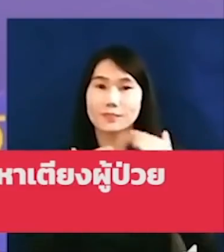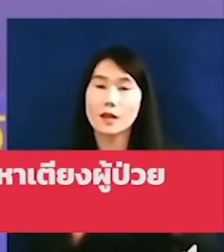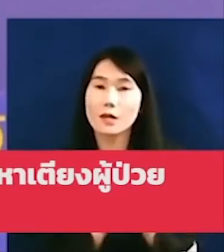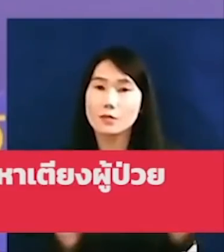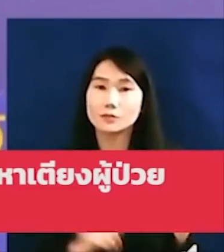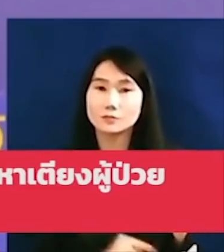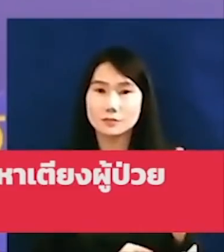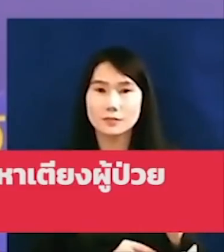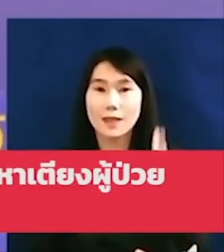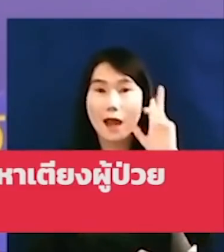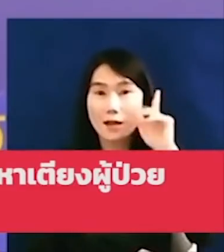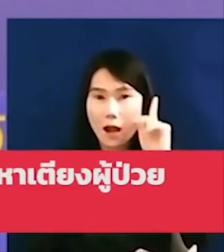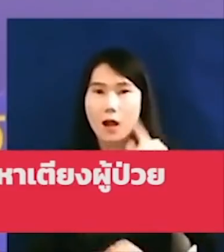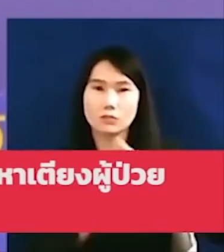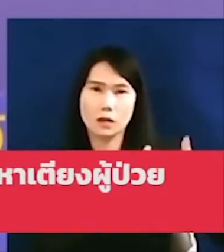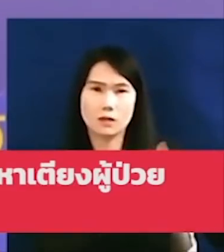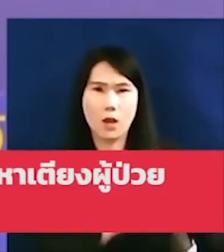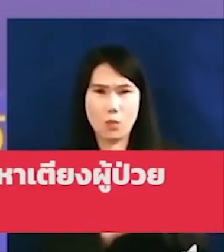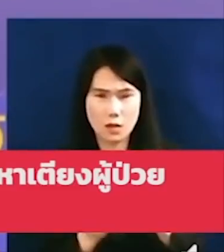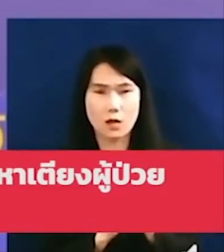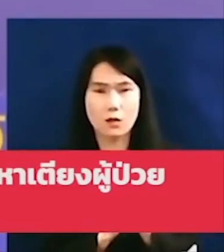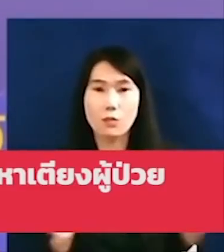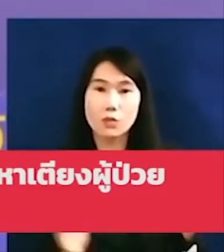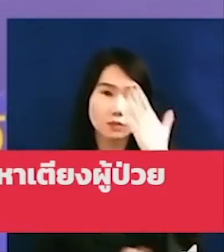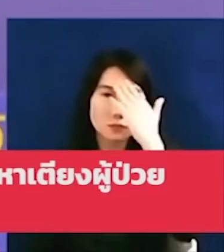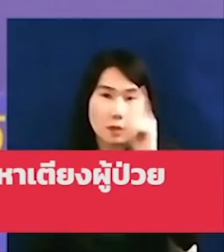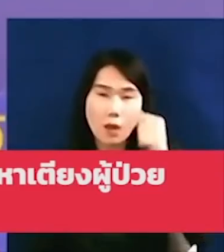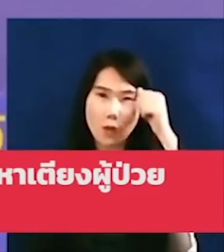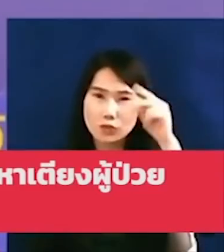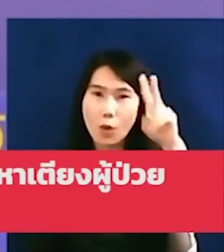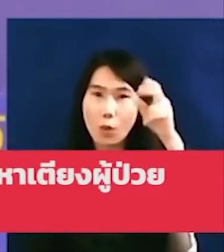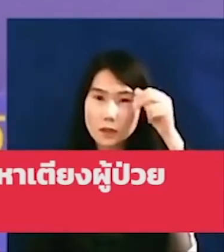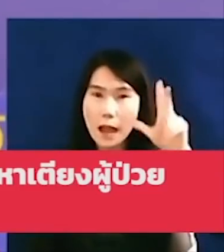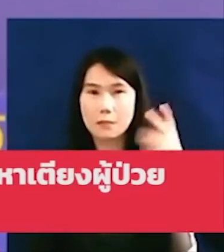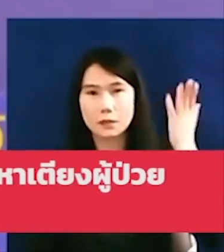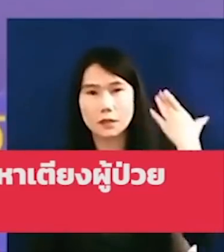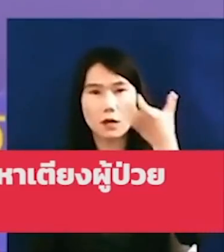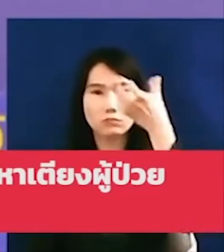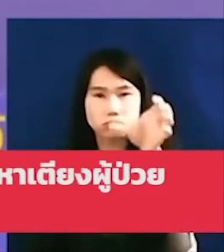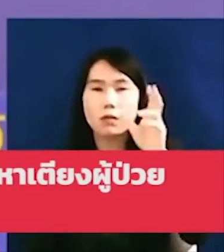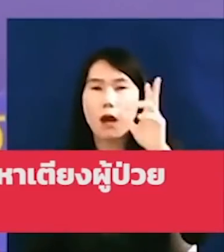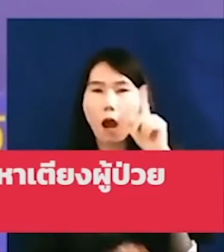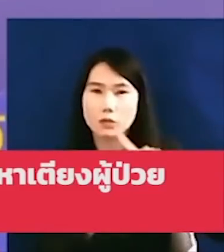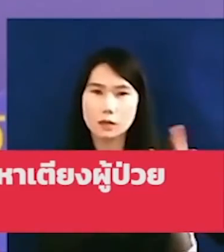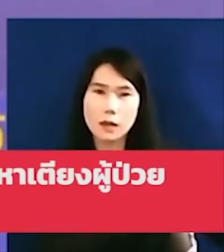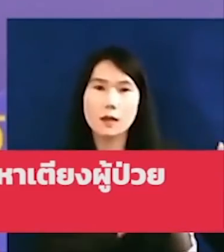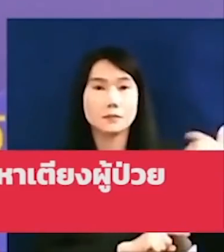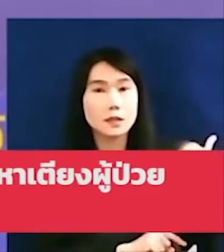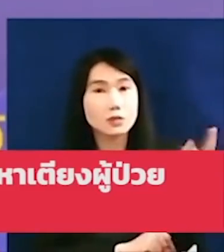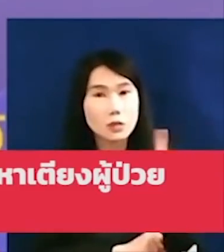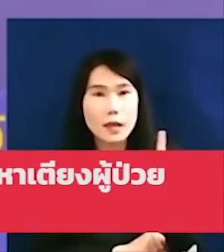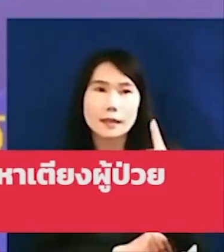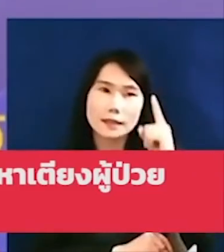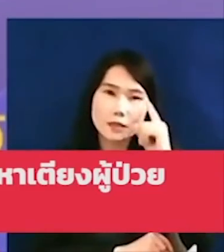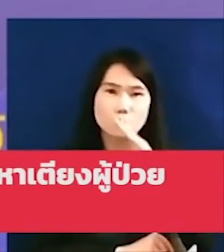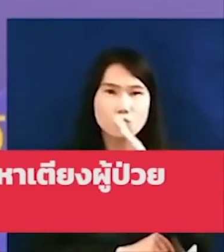รับเข้ารักษาในโรงพยาบาลแล้วเหลือสีเหลืองประมาณ50คนนายแพทย์สมศักดิ์กล่าวอีกว่าในการรับผู้ป่วยติดเชื้อโควิดเข้